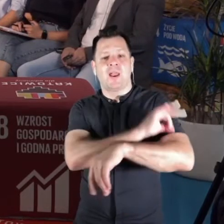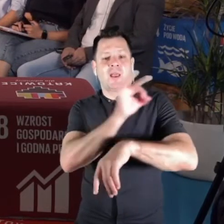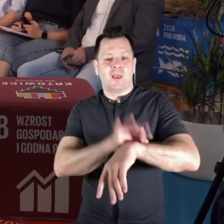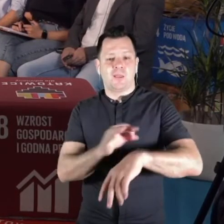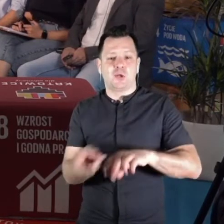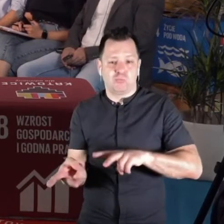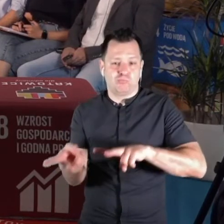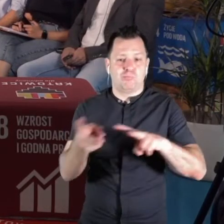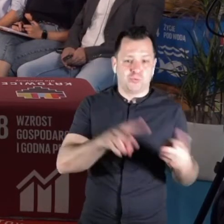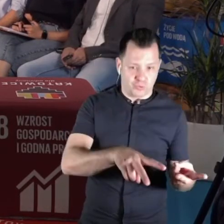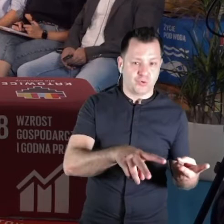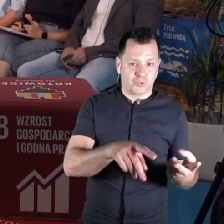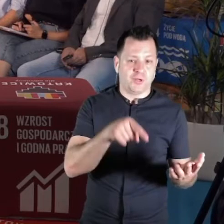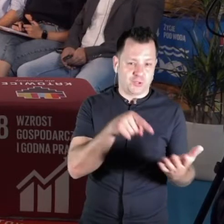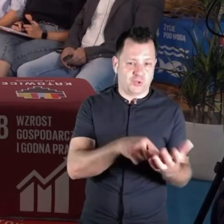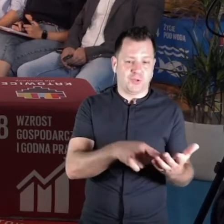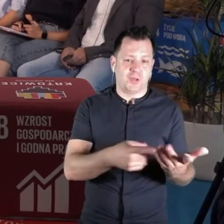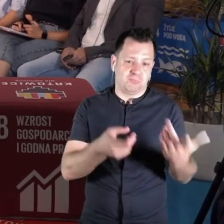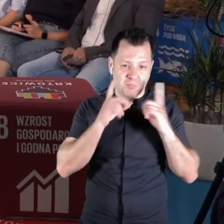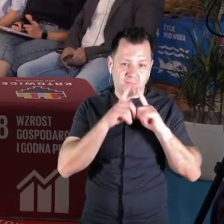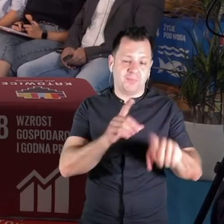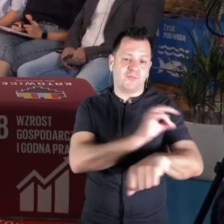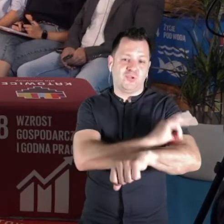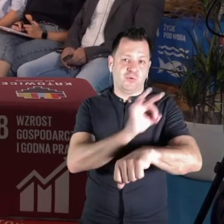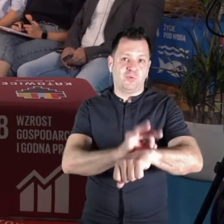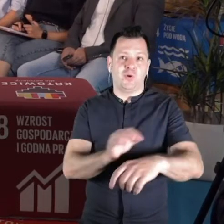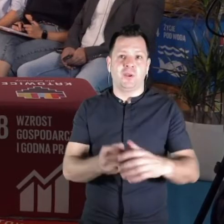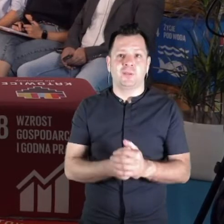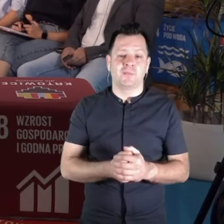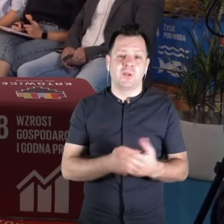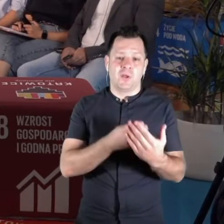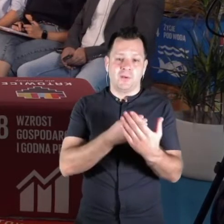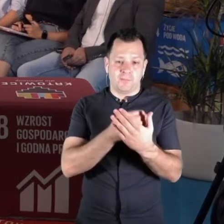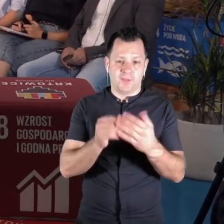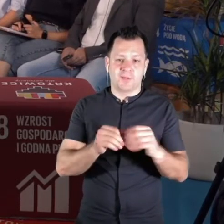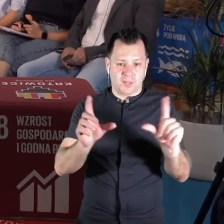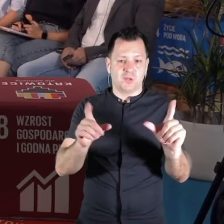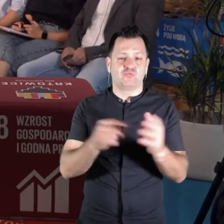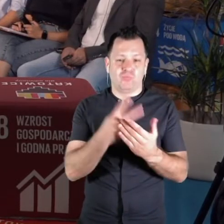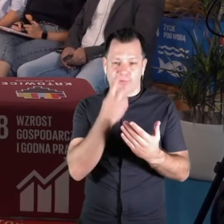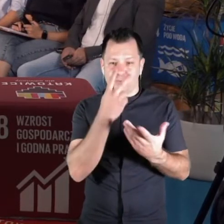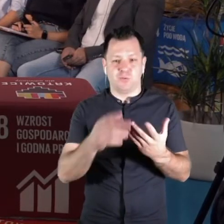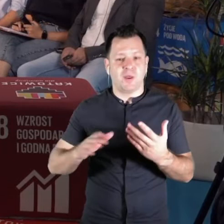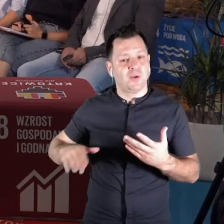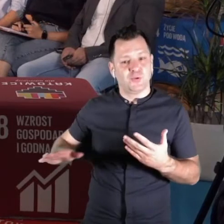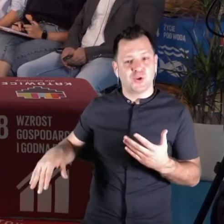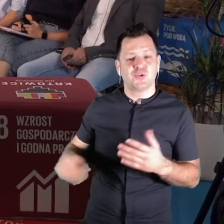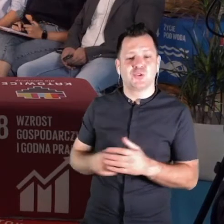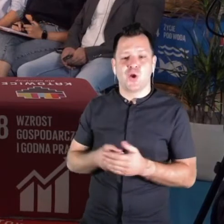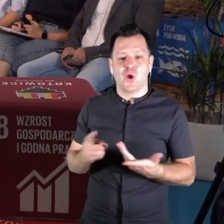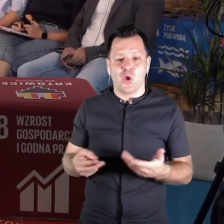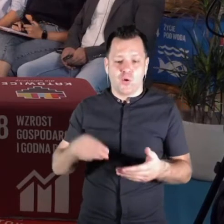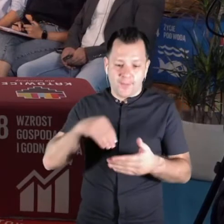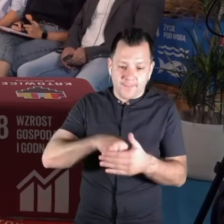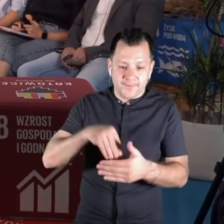na projekt taki rzeczywisty. Tutaj mamy na zdjęciu dzieci, które na początku wiosny